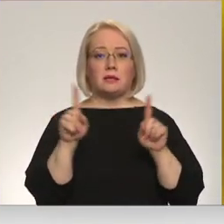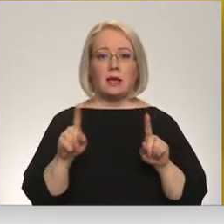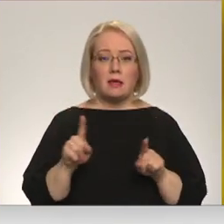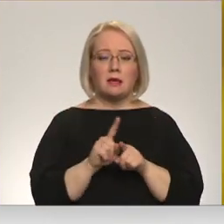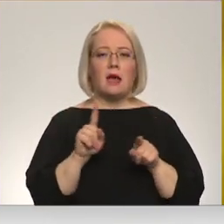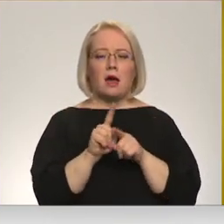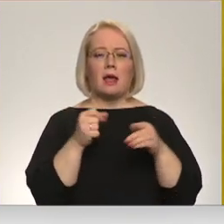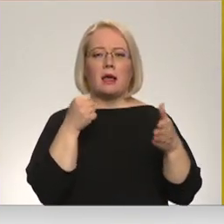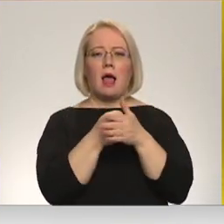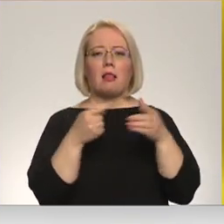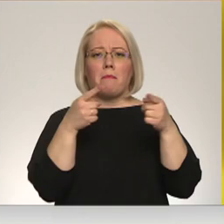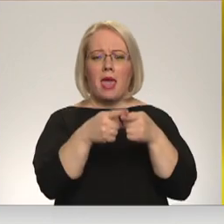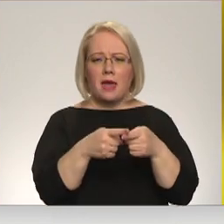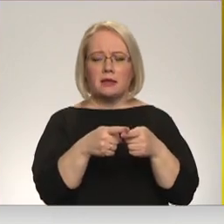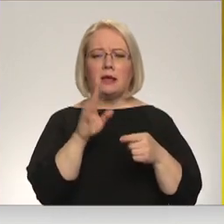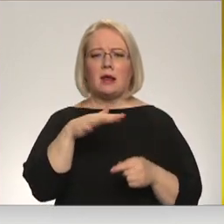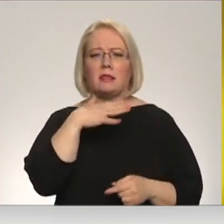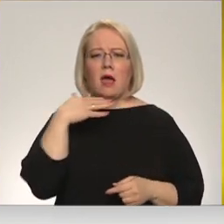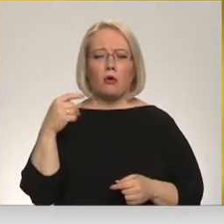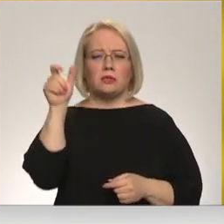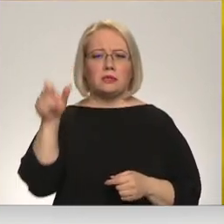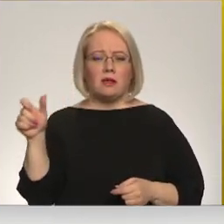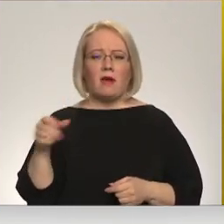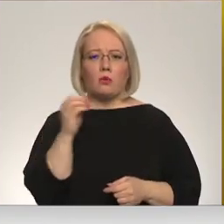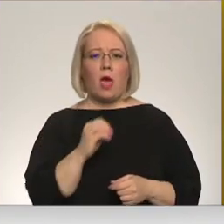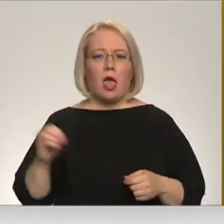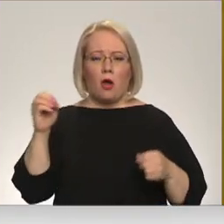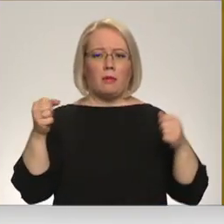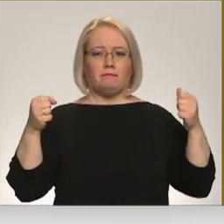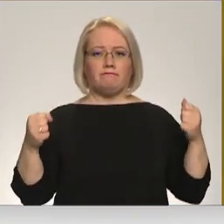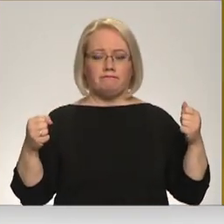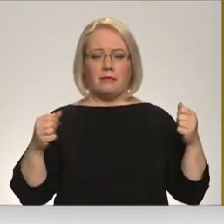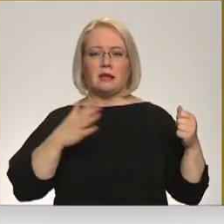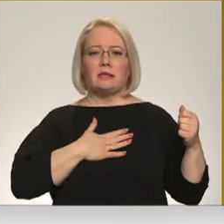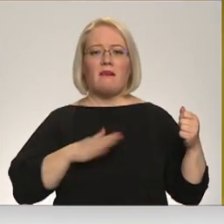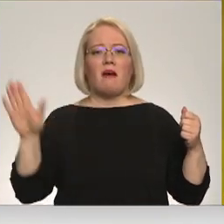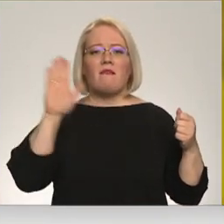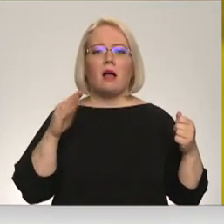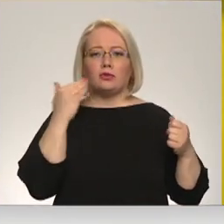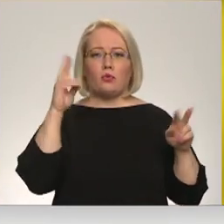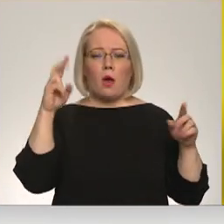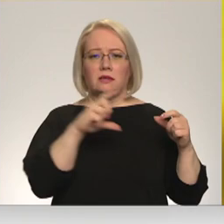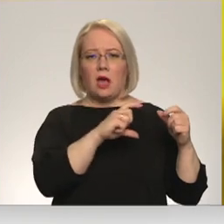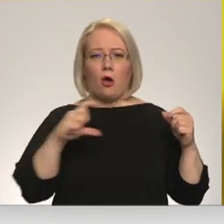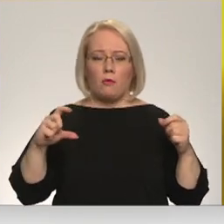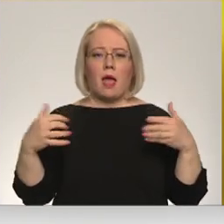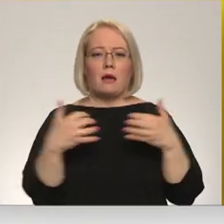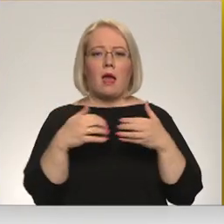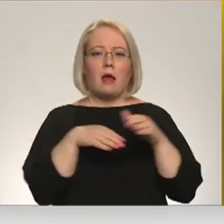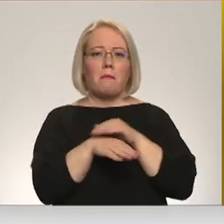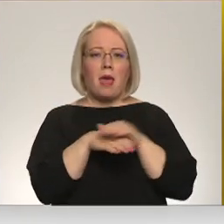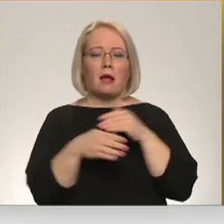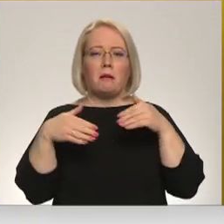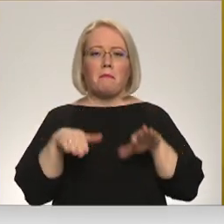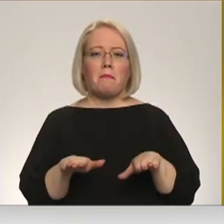netrūkst. Desmitiem labas gribas cilvēku no visas Eiropas tur rokās plakātus ar savas valsts nosaukumu, lai kara bēgļi var pieņemt lēmumu,